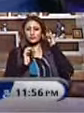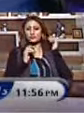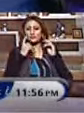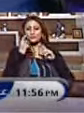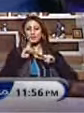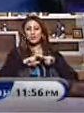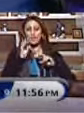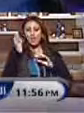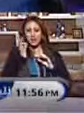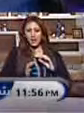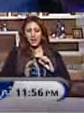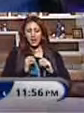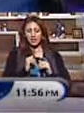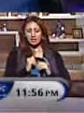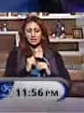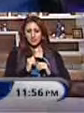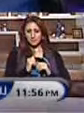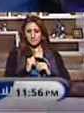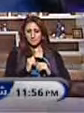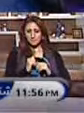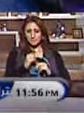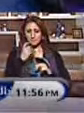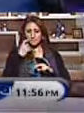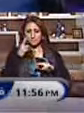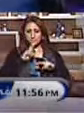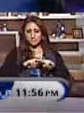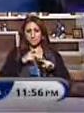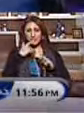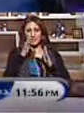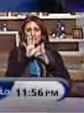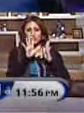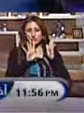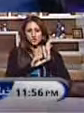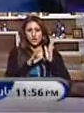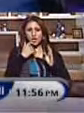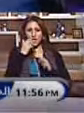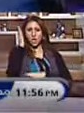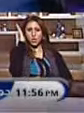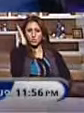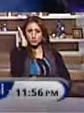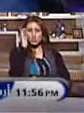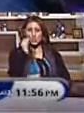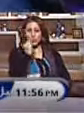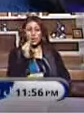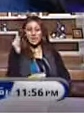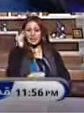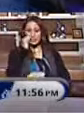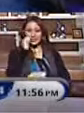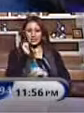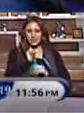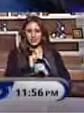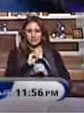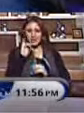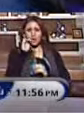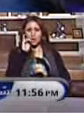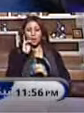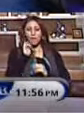احنا افتقدنا حتى في الكليات الشريعه واصول الدين مش تدريس الخلق لا